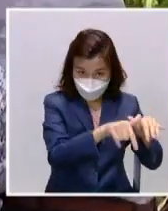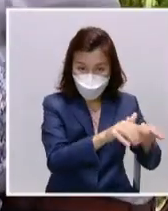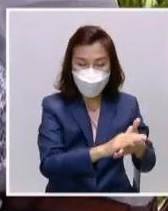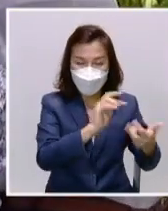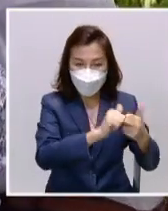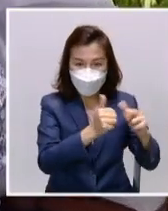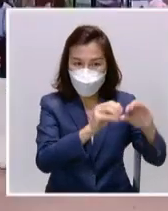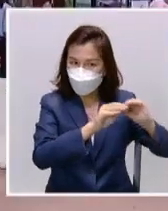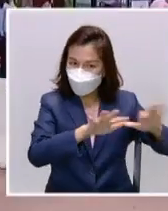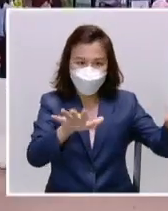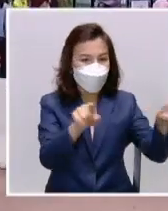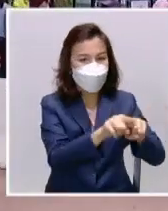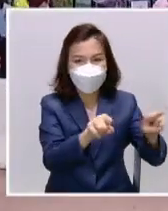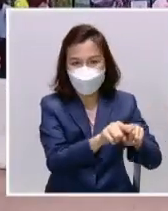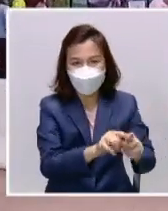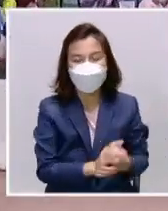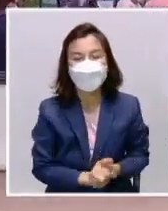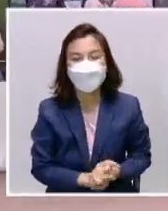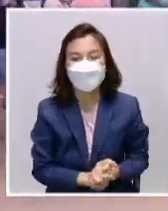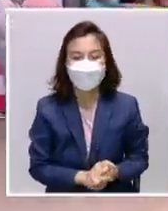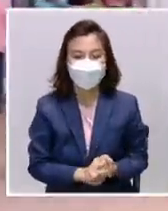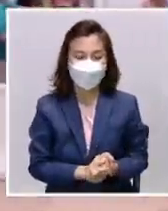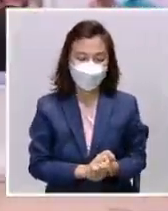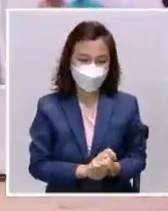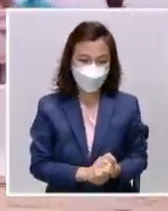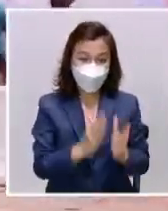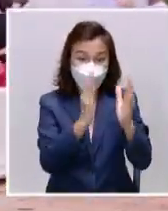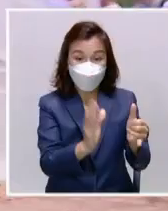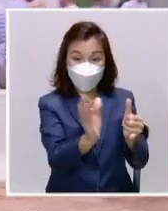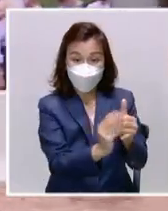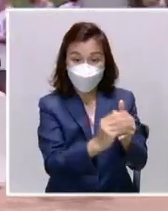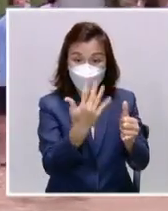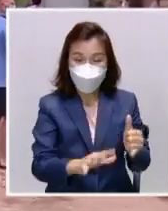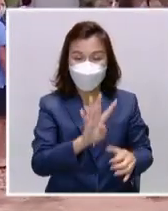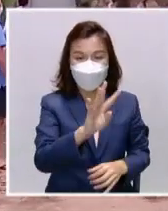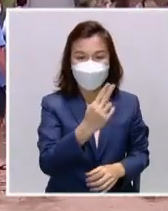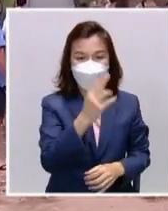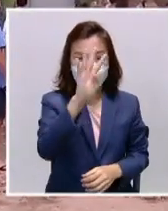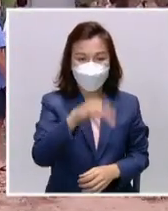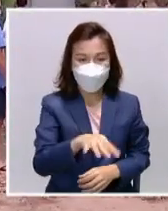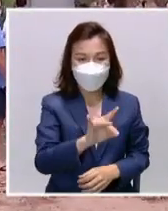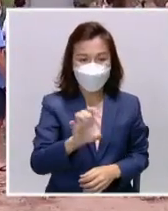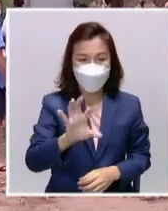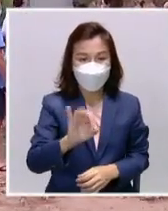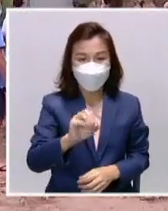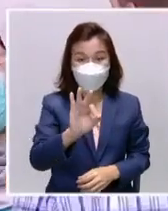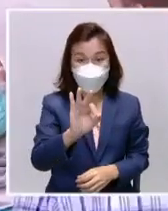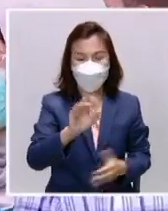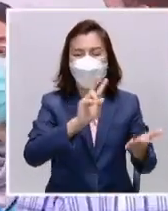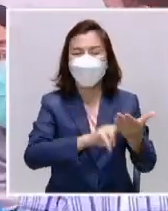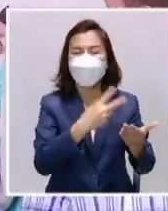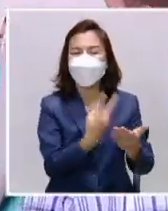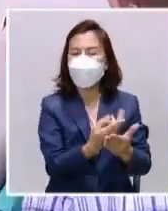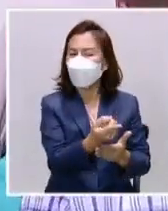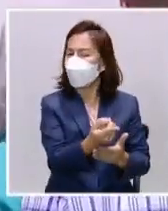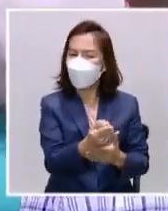กำลังเผชิญกับการระบาดอย่างรุนแรงของครู 19นะคะมีผู้ติดเชื้อล่าสุดสีเหมือน 7799คนเป็นการทำลายทันดิ